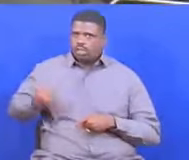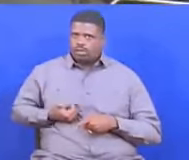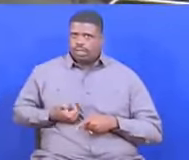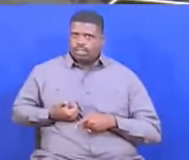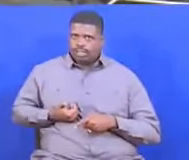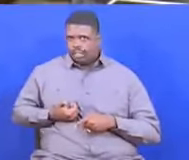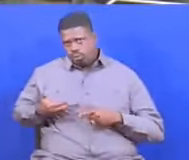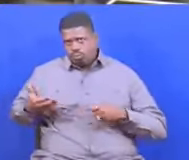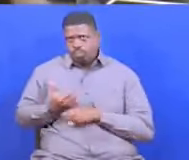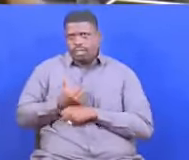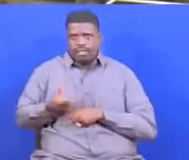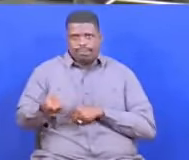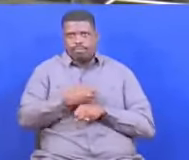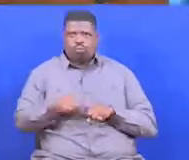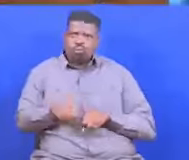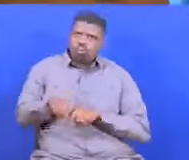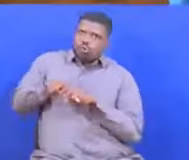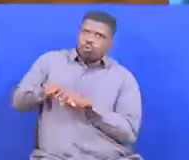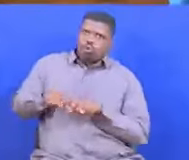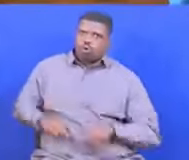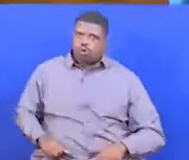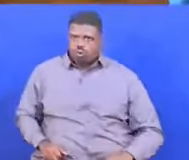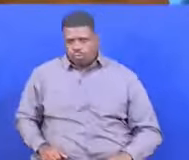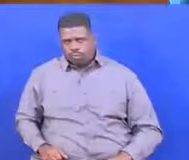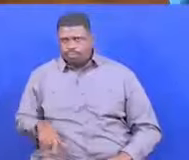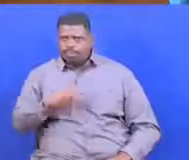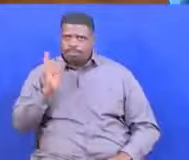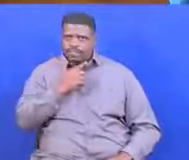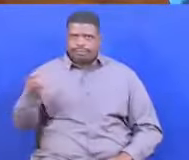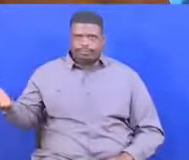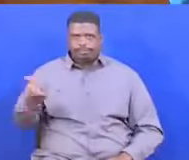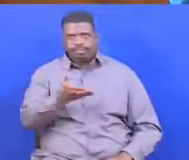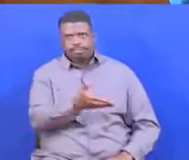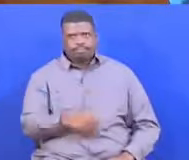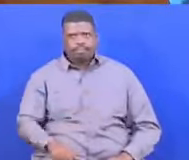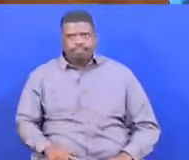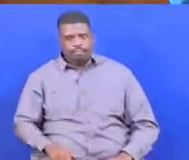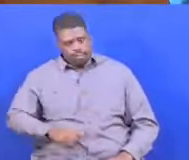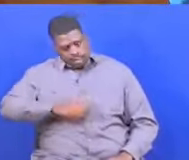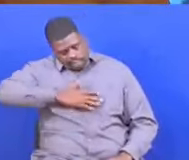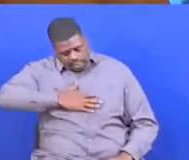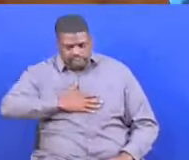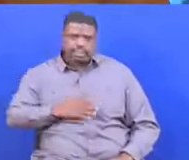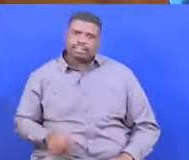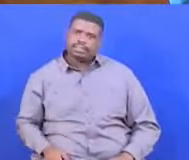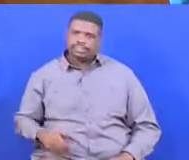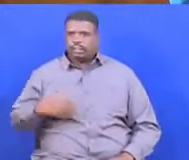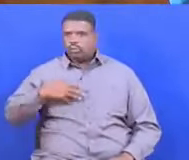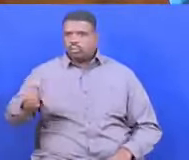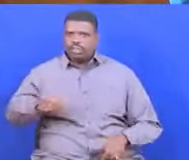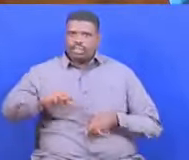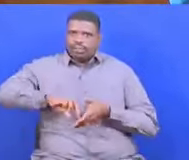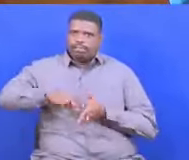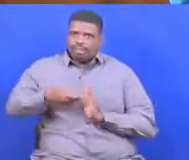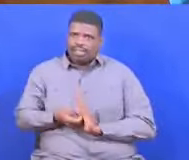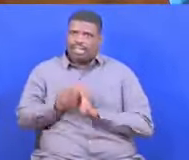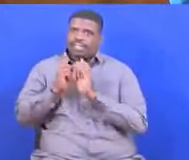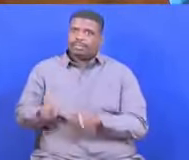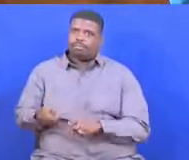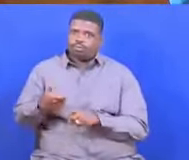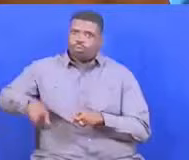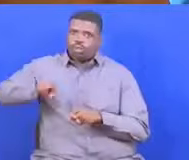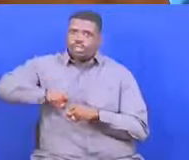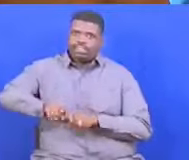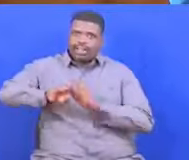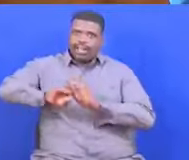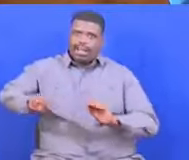huo? Mheshimiwa naibu waziri, majibu. Asante mheshimiwa spika. Wizara ina mkakati wa kuongeza elimu